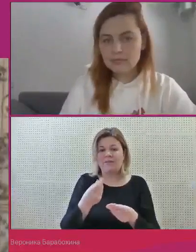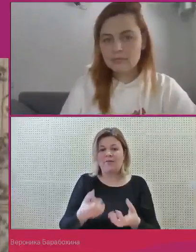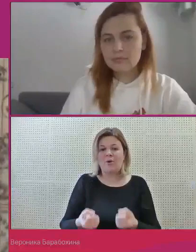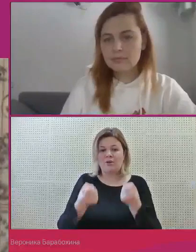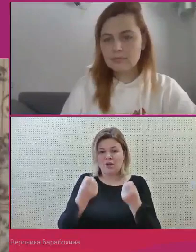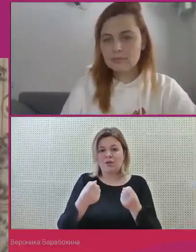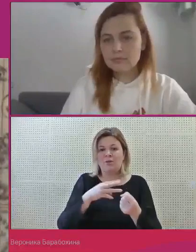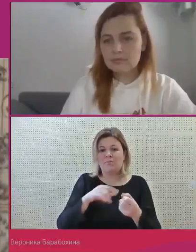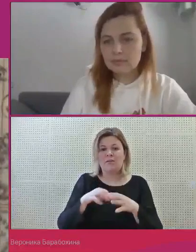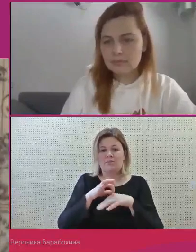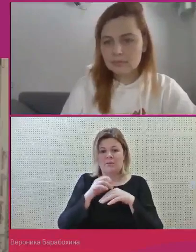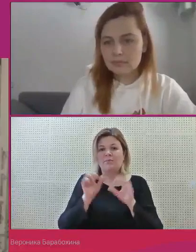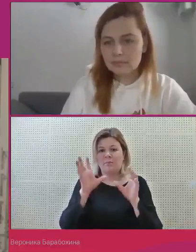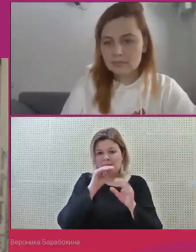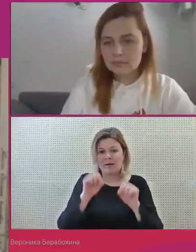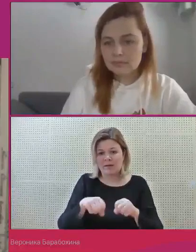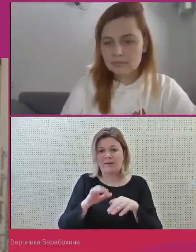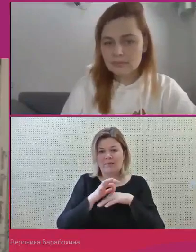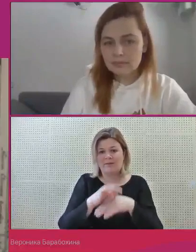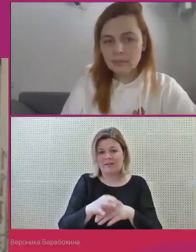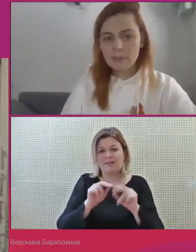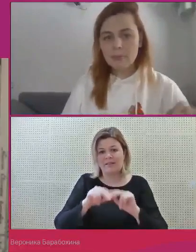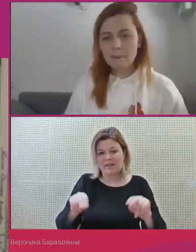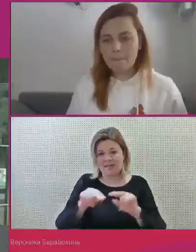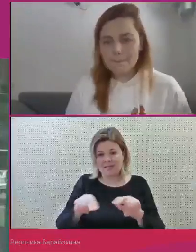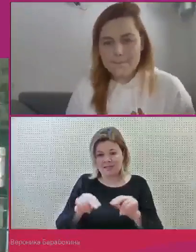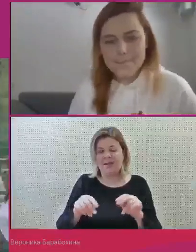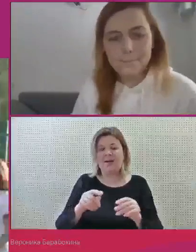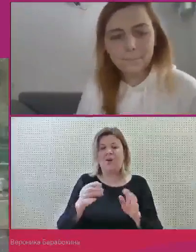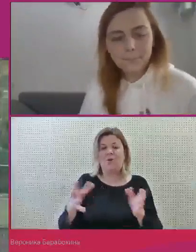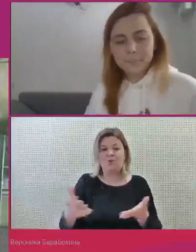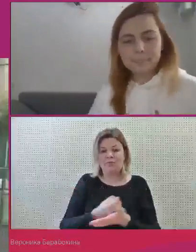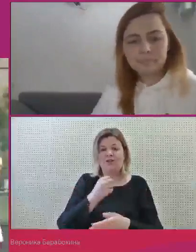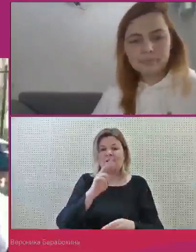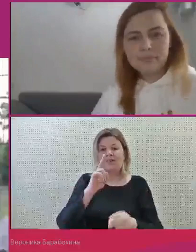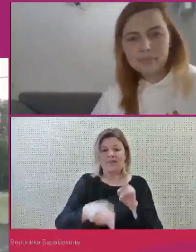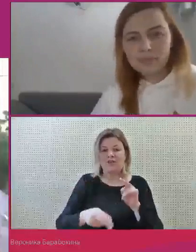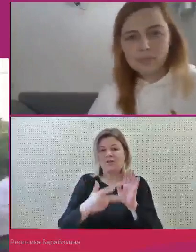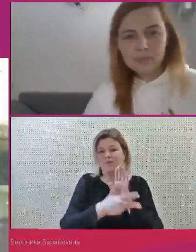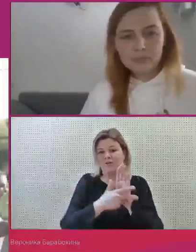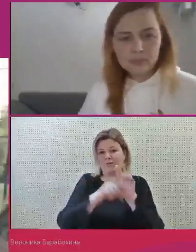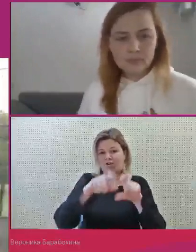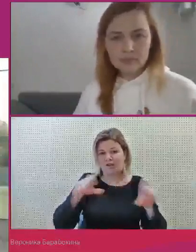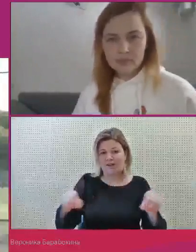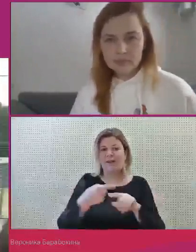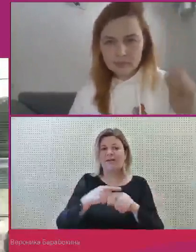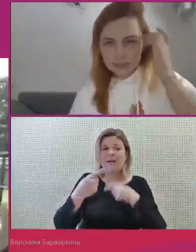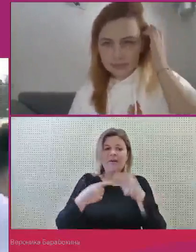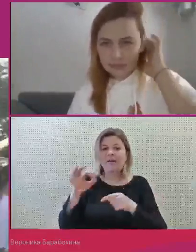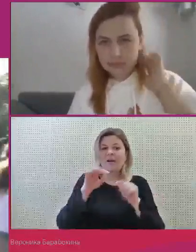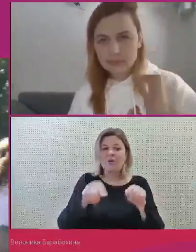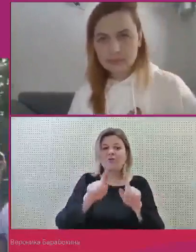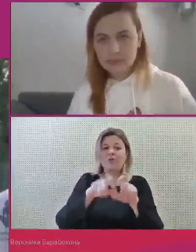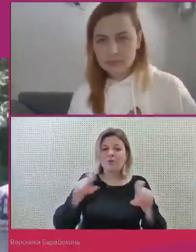зарегистрировали больше 90 человек. Успешно завершили 80. И это говорит о том, что людям интересно развиваться,